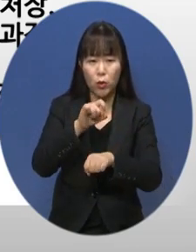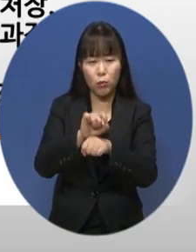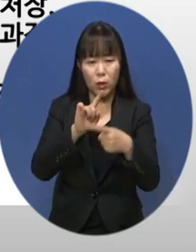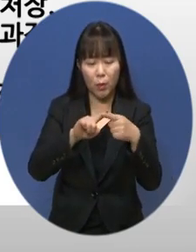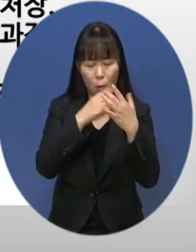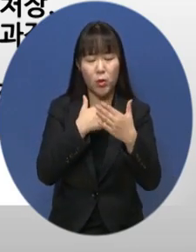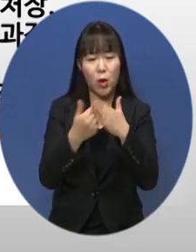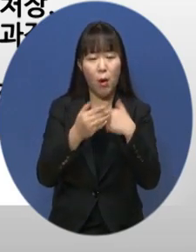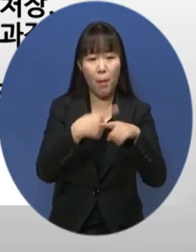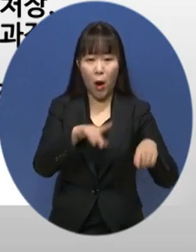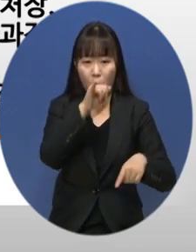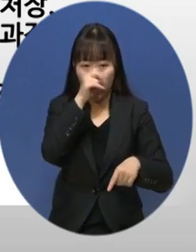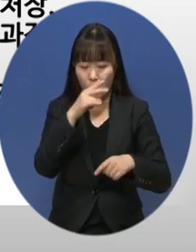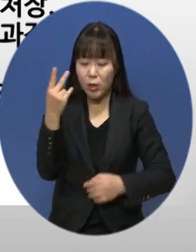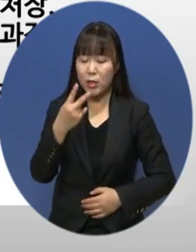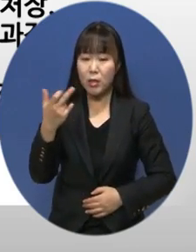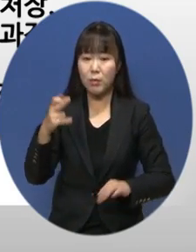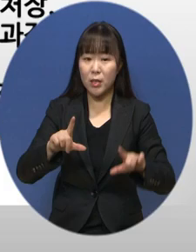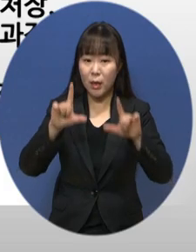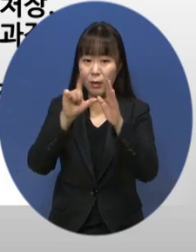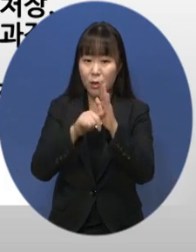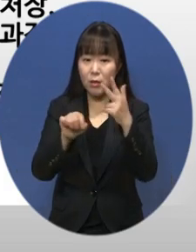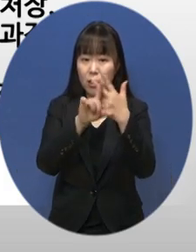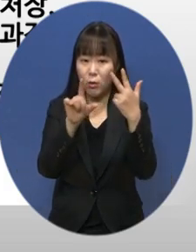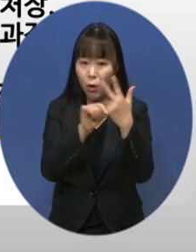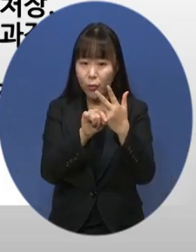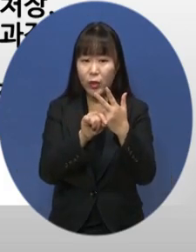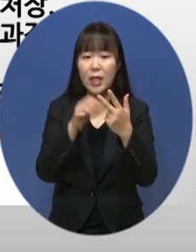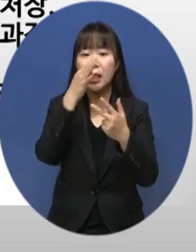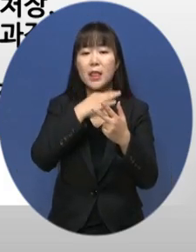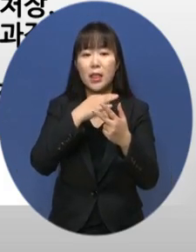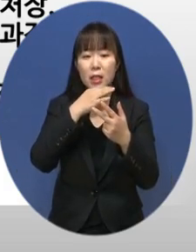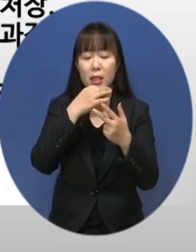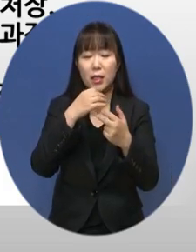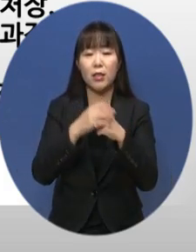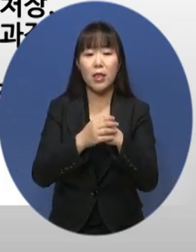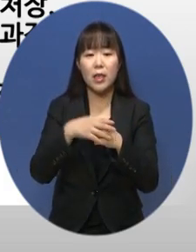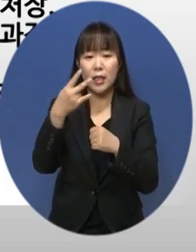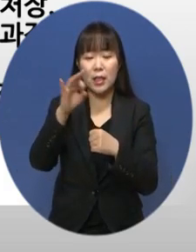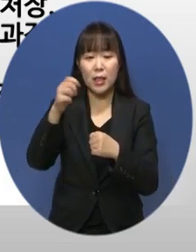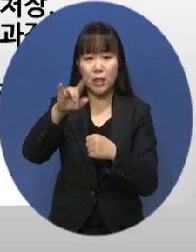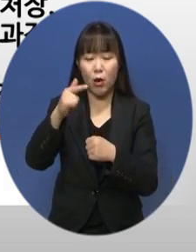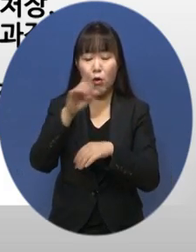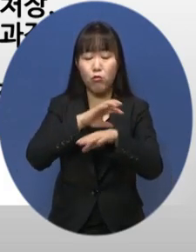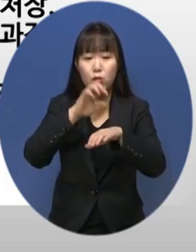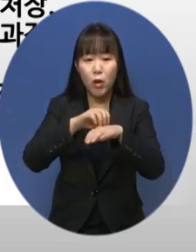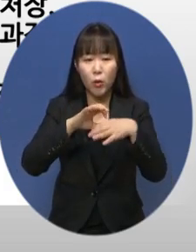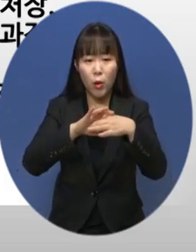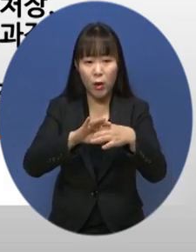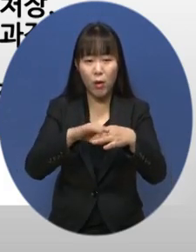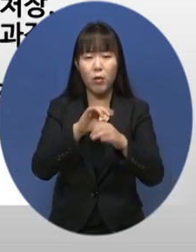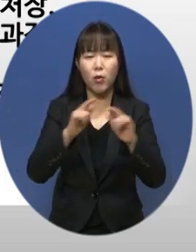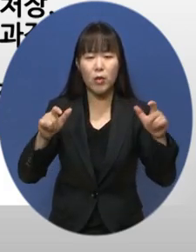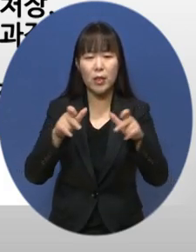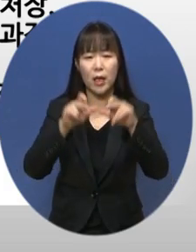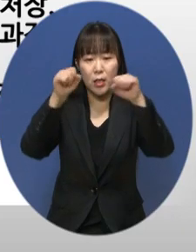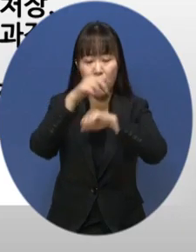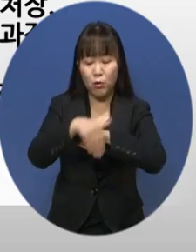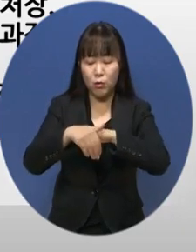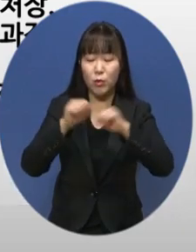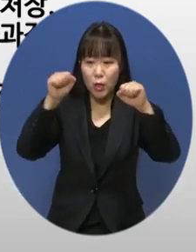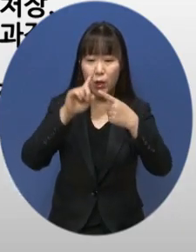지난 2017년 7월 2000 훈련원 원장으로 취임하며 장애인체육 발전을 위한 다양한 활동을 펼쳐